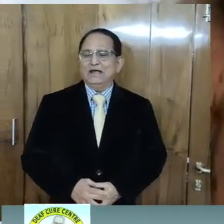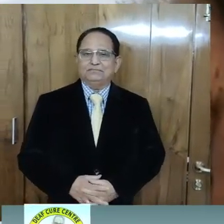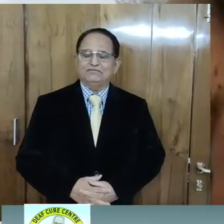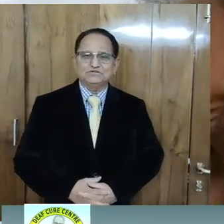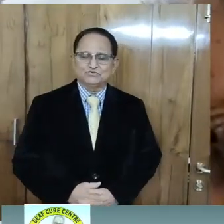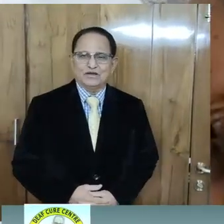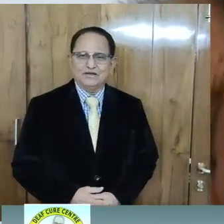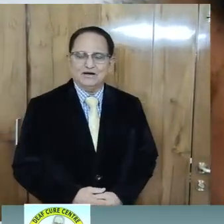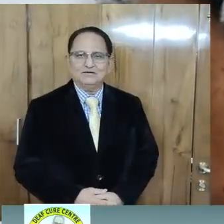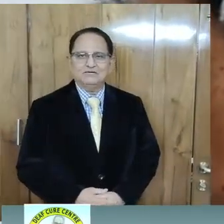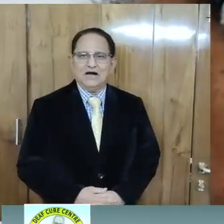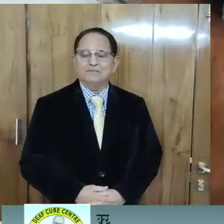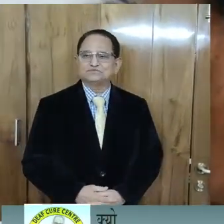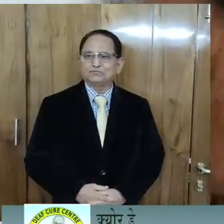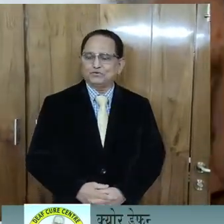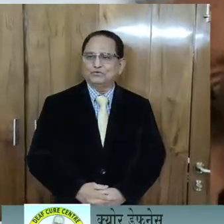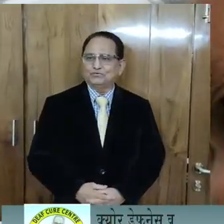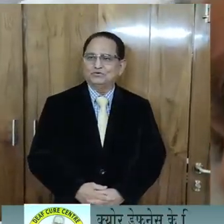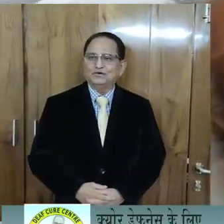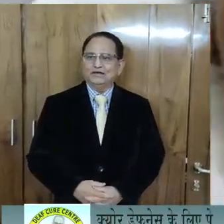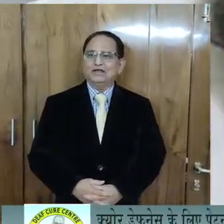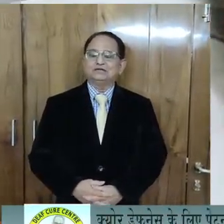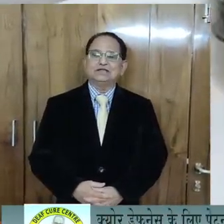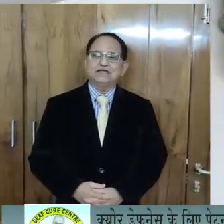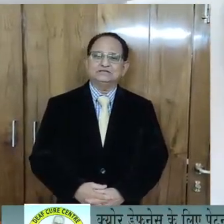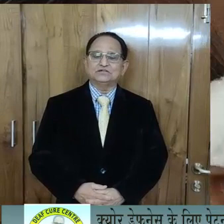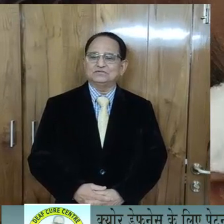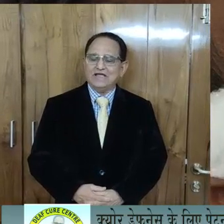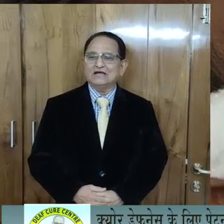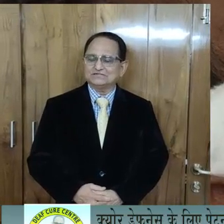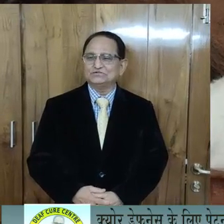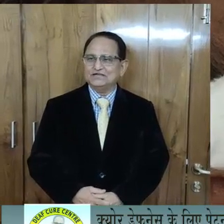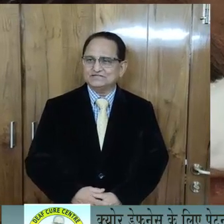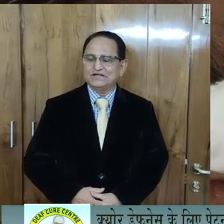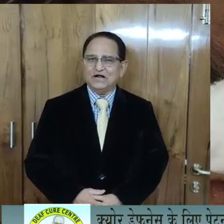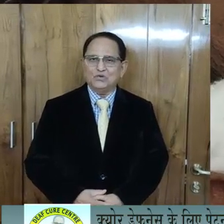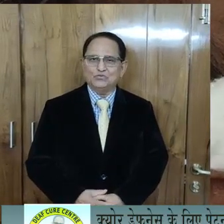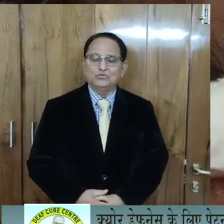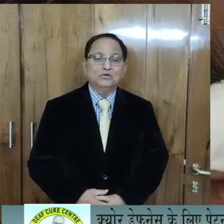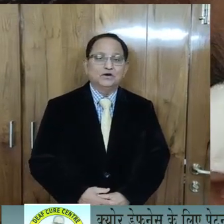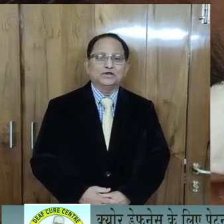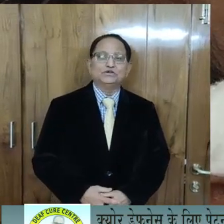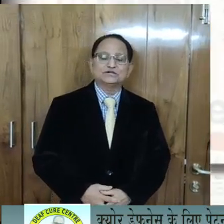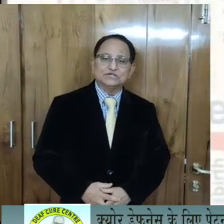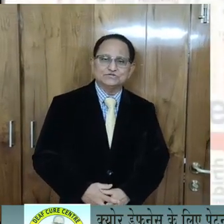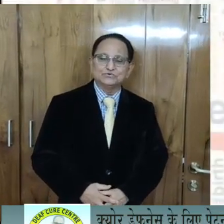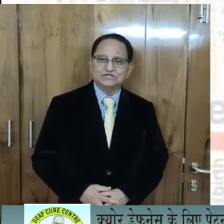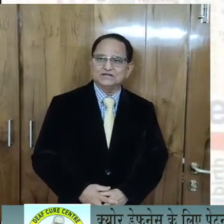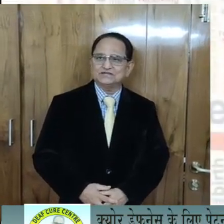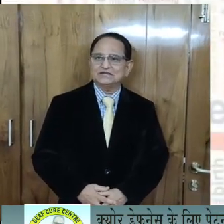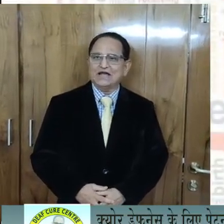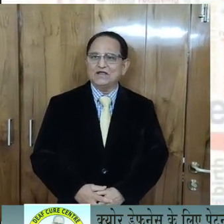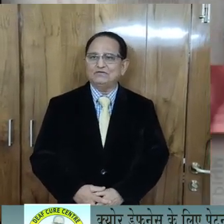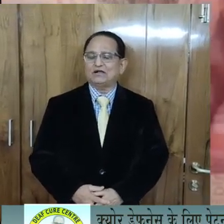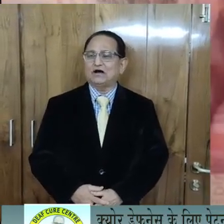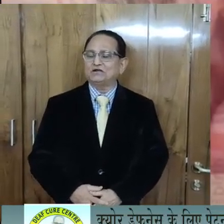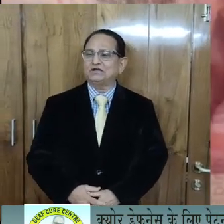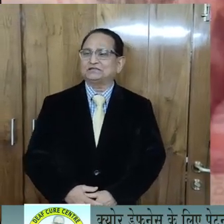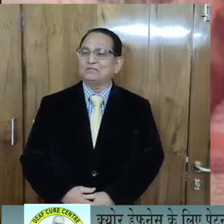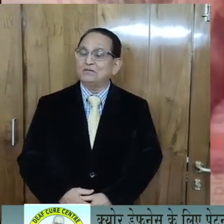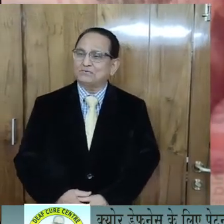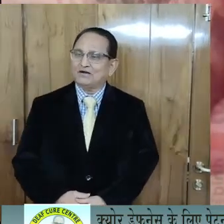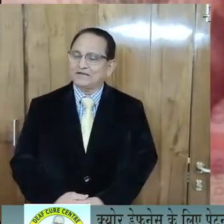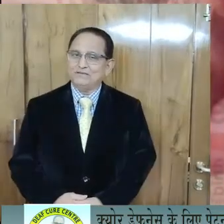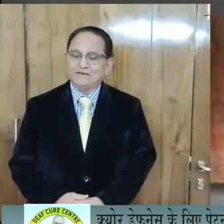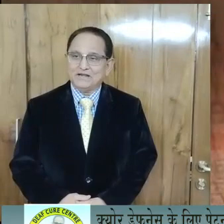मैं प्रवीन सुलाना आप सबको एक नया संदेश दे रहा हूं कि नसे शूब जाने से आये वेकान